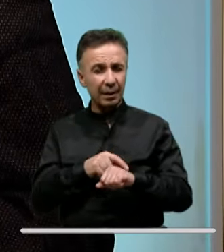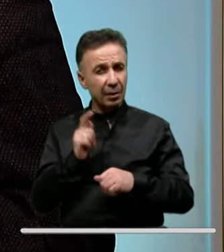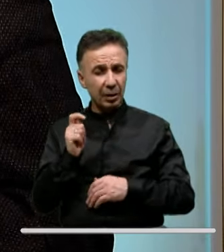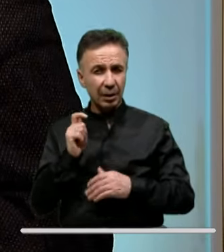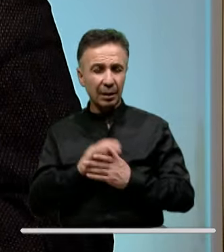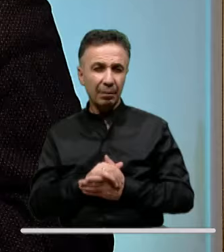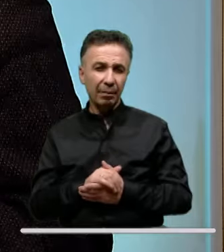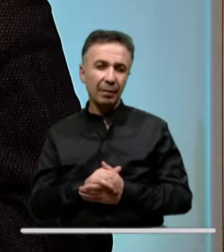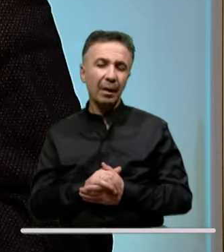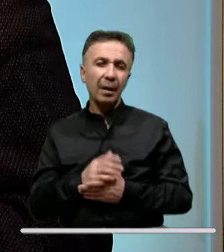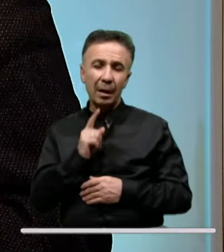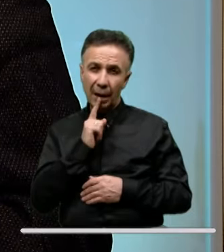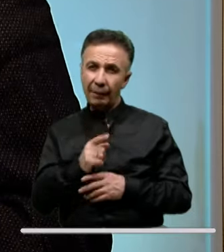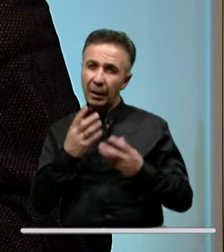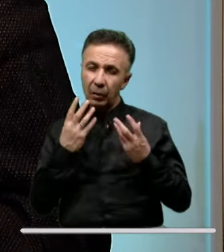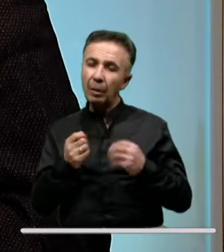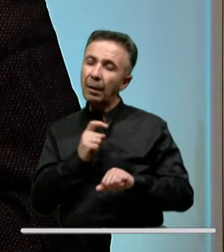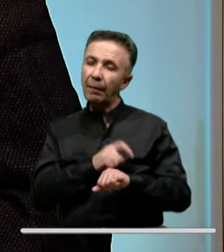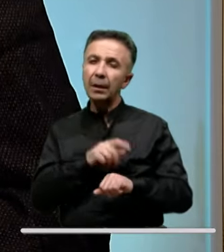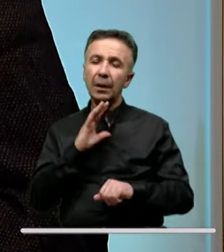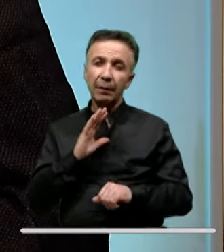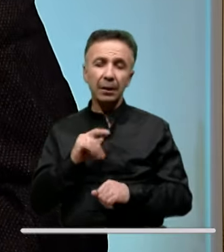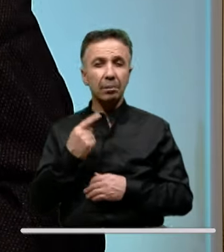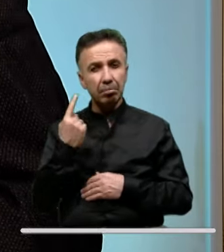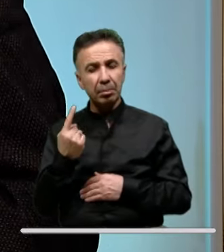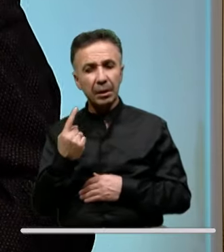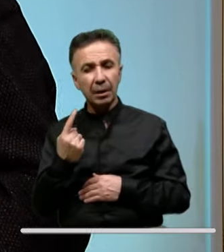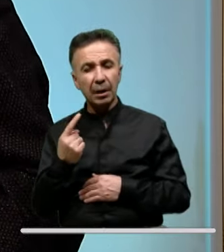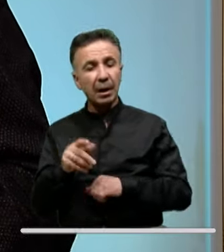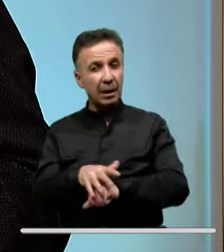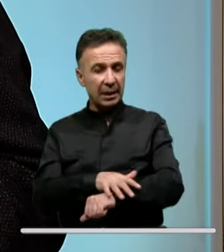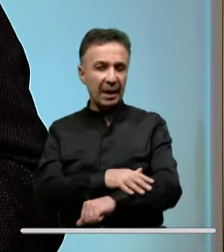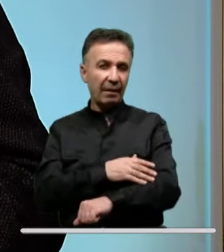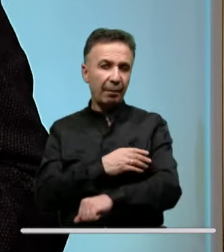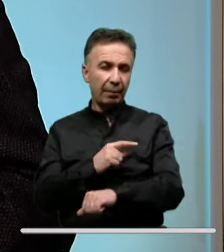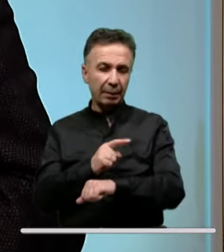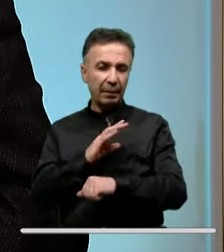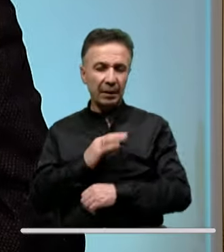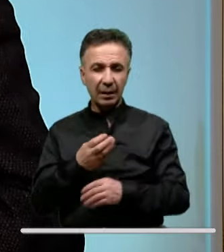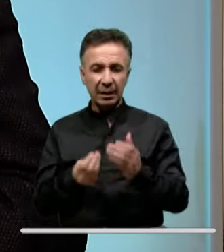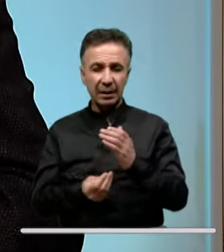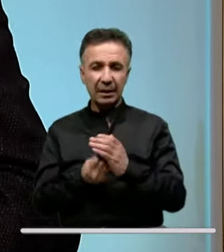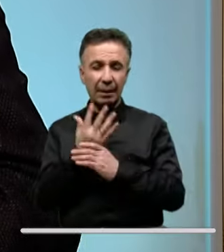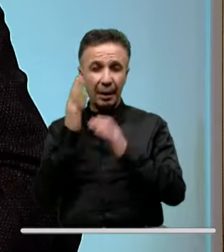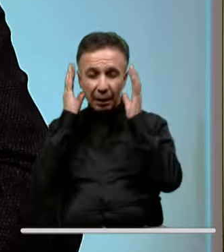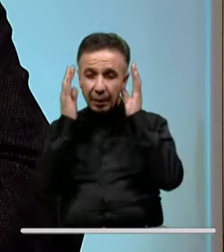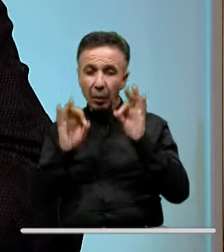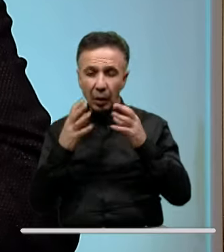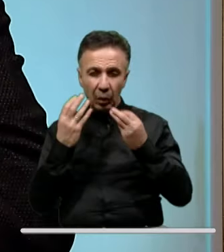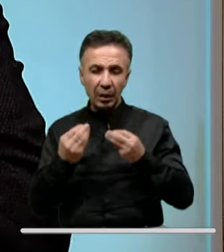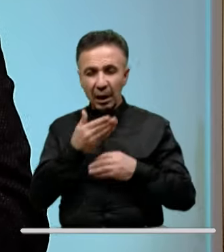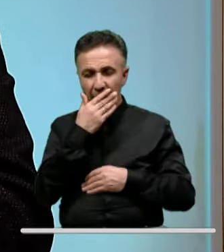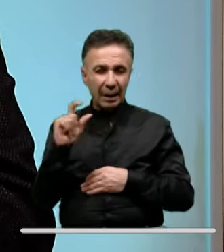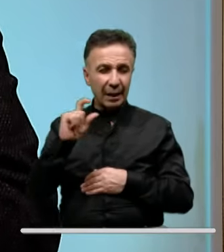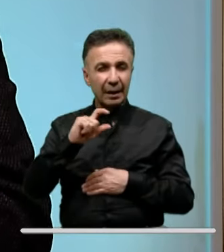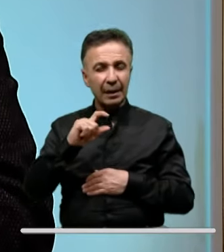bir farz olma vakti vardır. Bir de faziletli anları vardır. Sabah namazında da böyle olduğu için Ramazan dışında